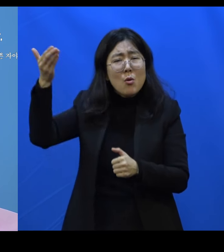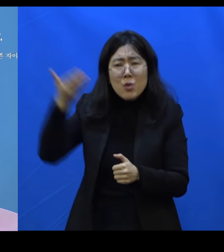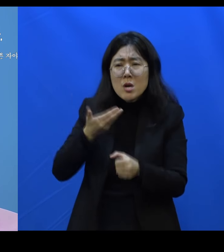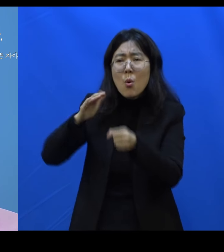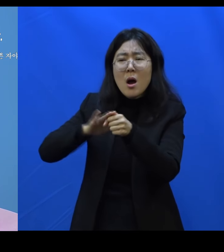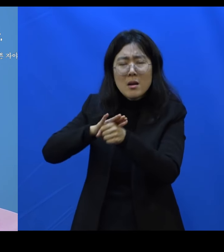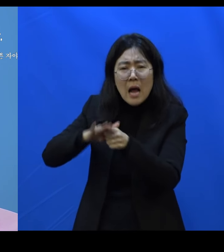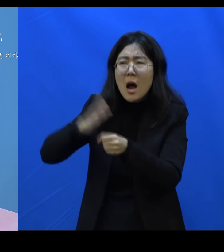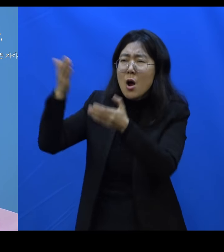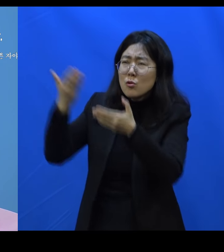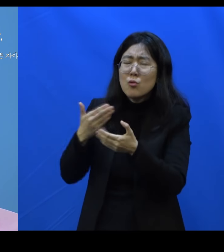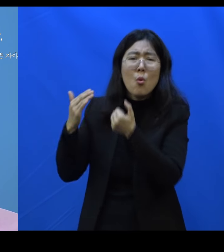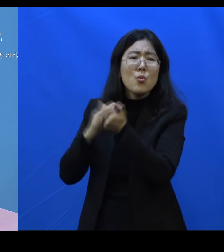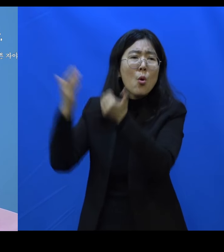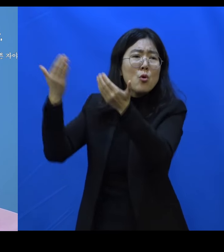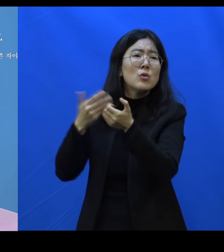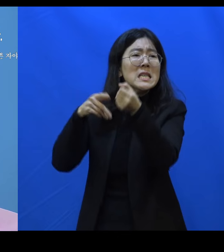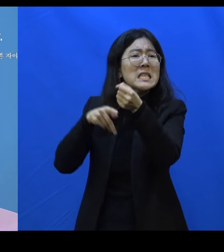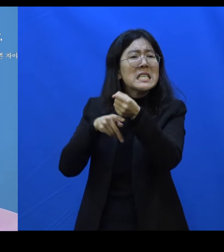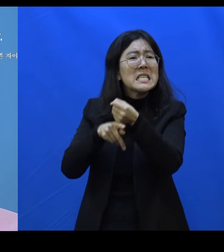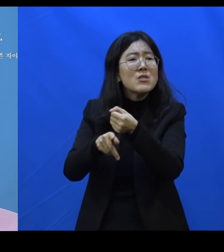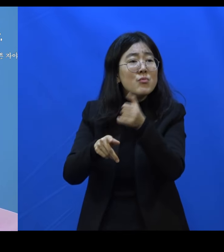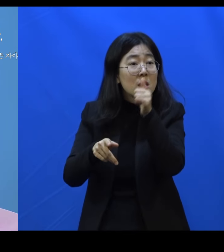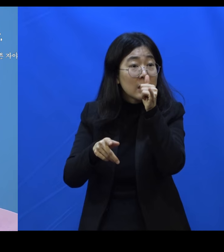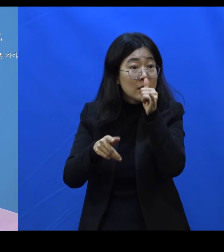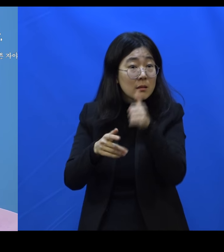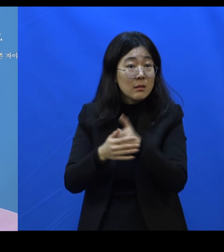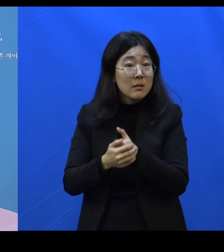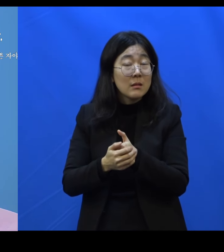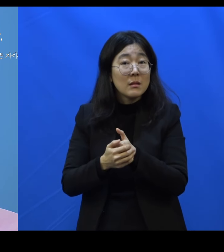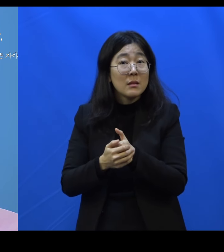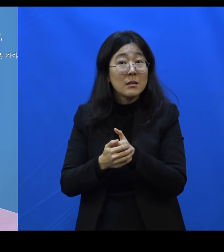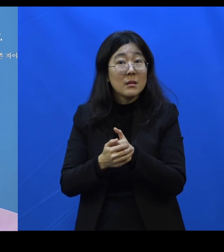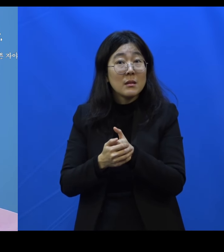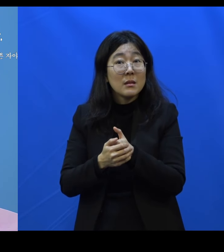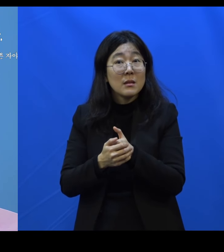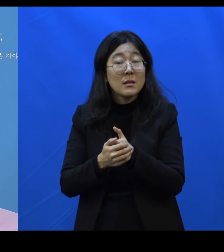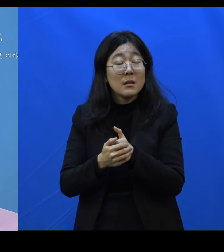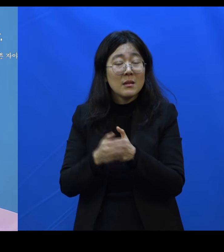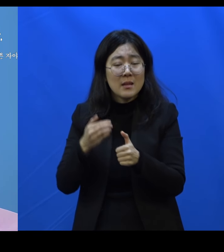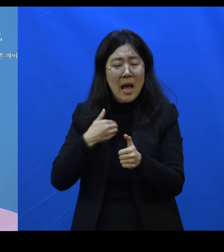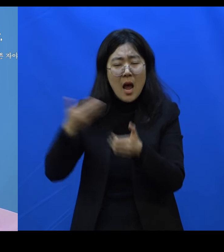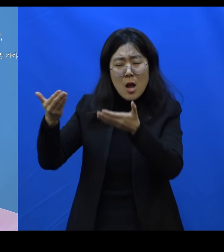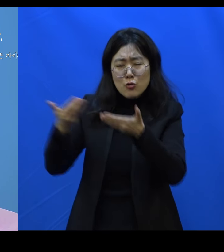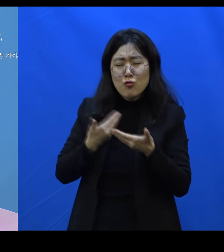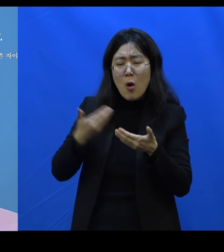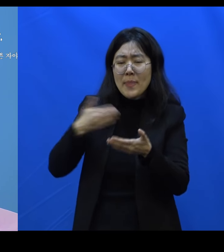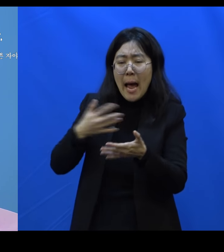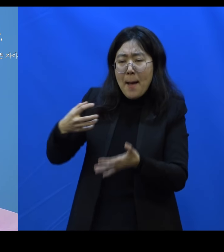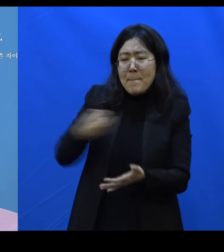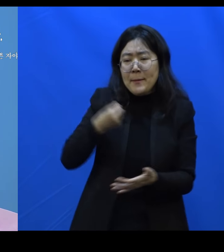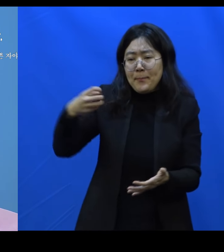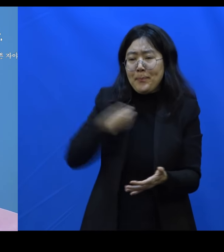위로와 회복을 주시는 이유가 있는 거죠. 그 위로와 회복이 끝이 아니라는 거예요.